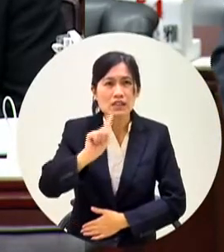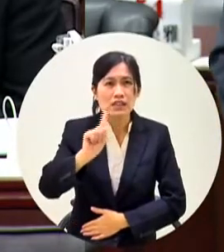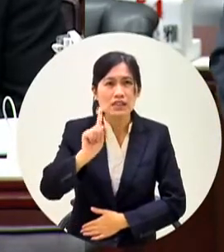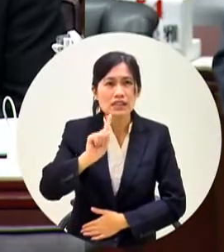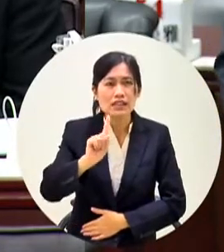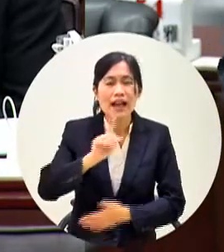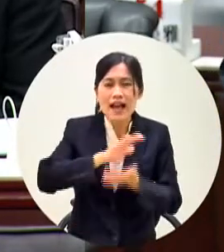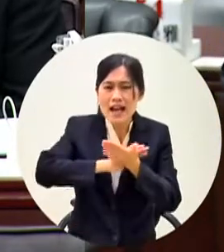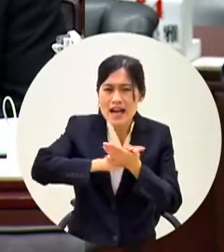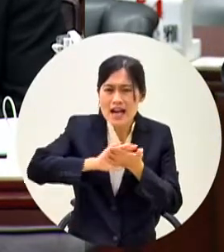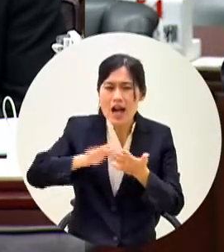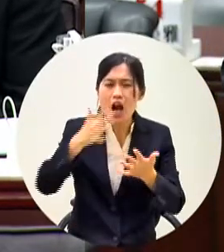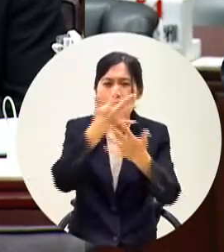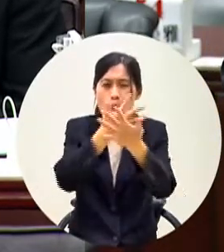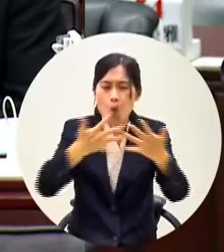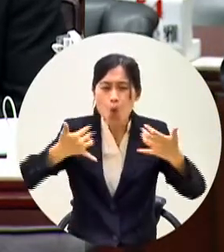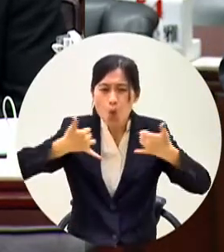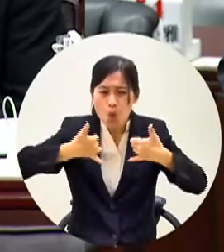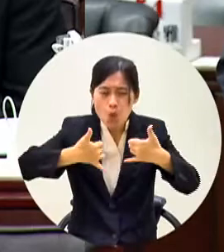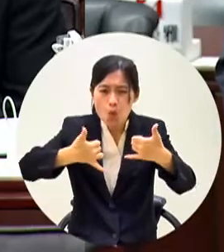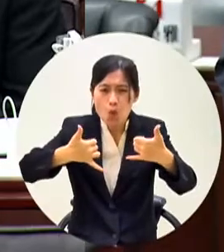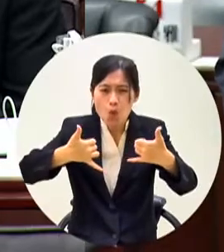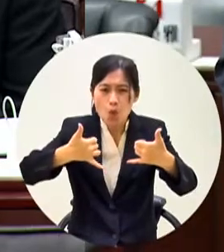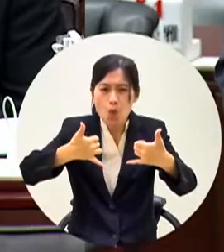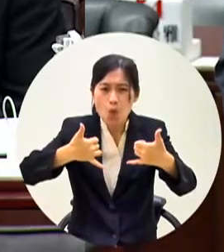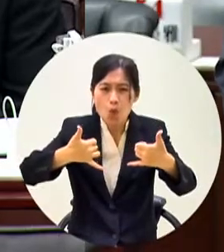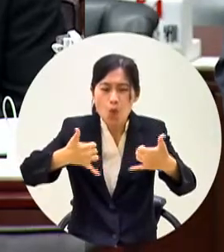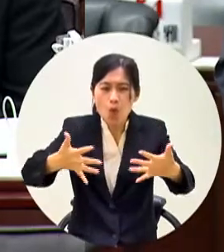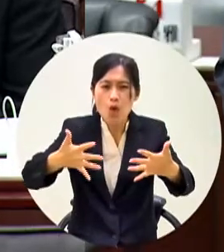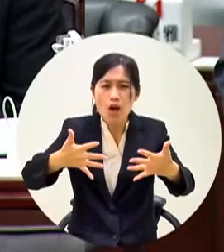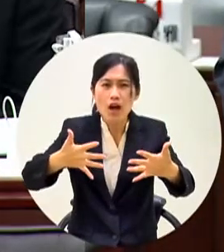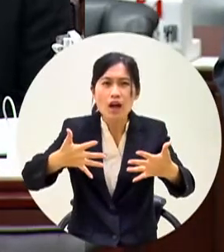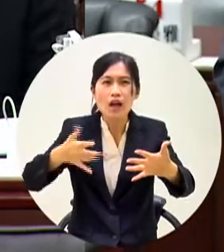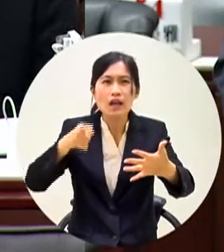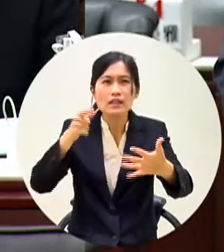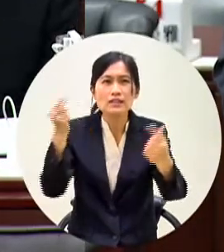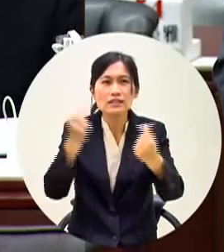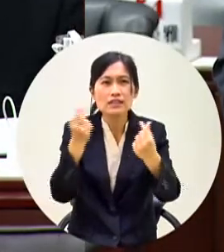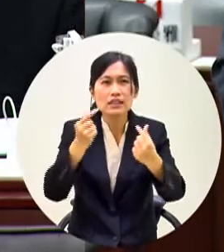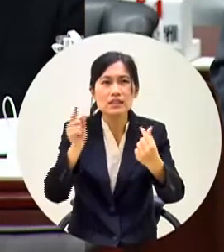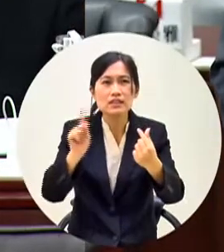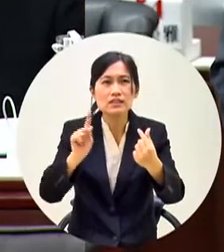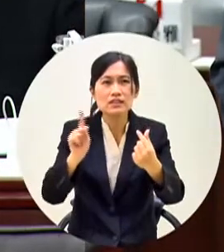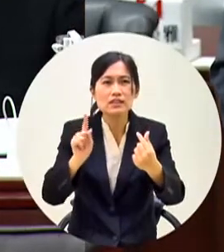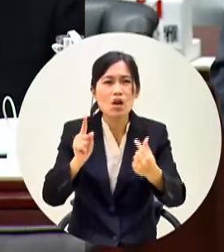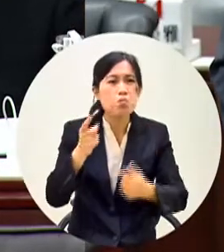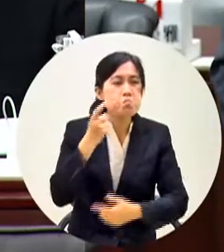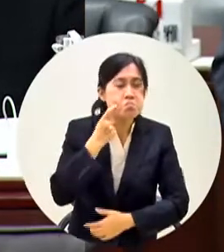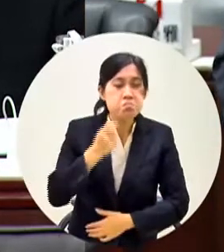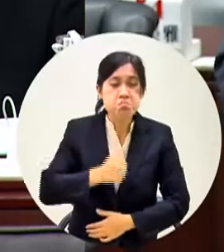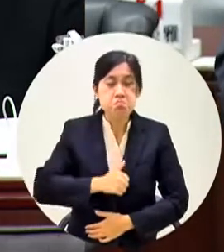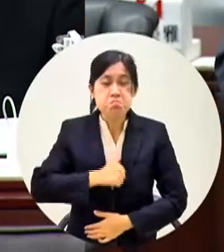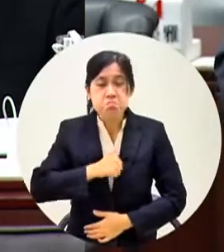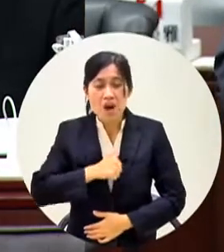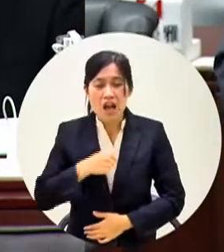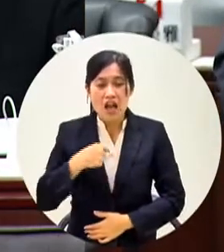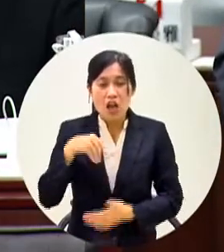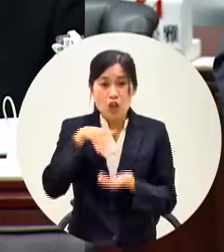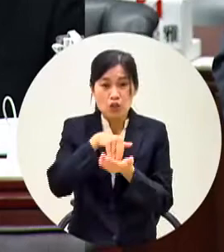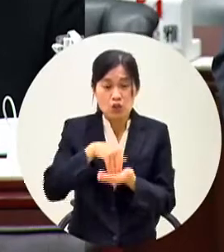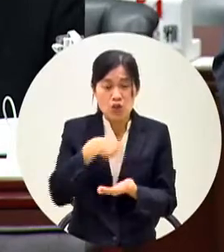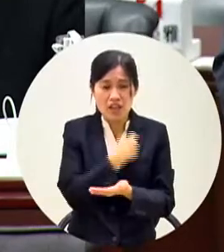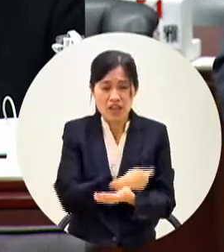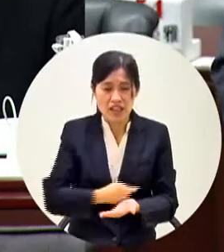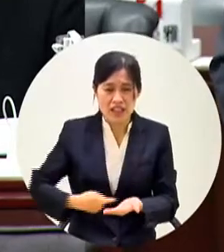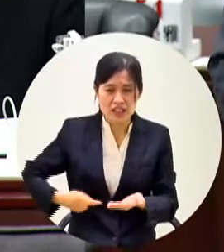网络，因为它未来不仅涉及到这个整个包括这些虚实的整合，这些软体的应用服务里面，这个都